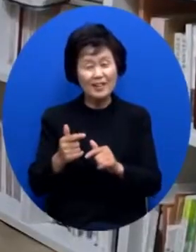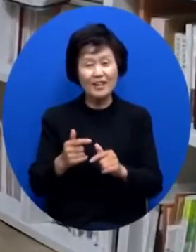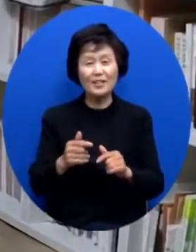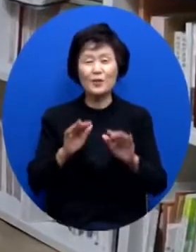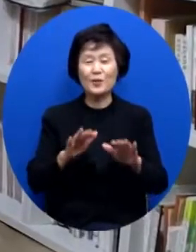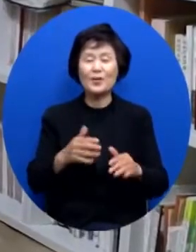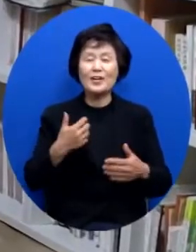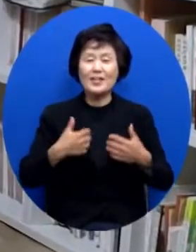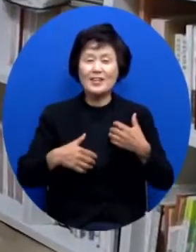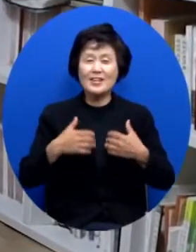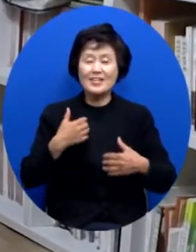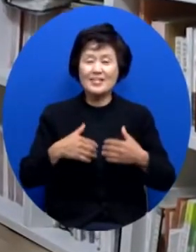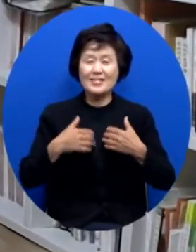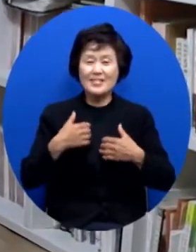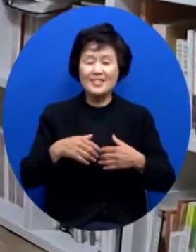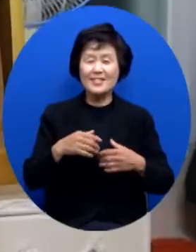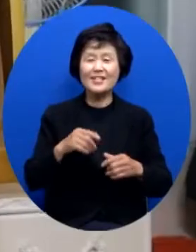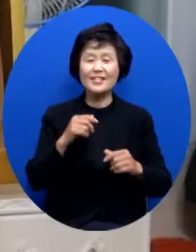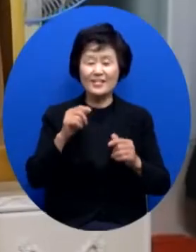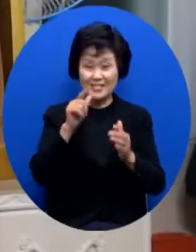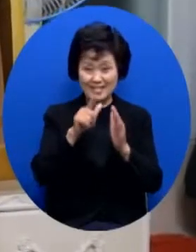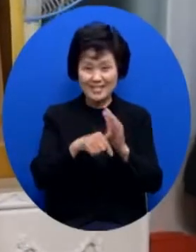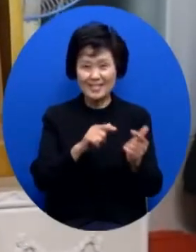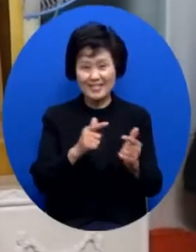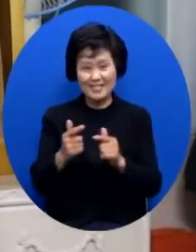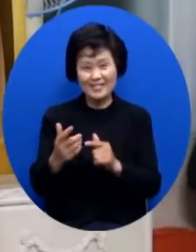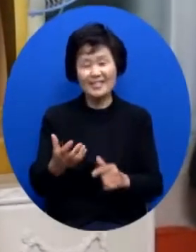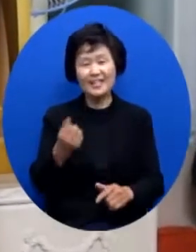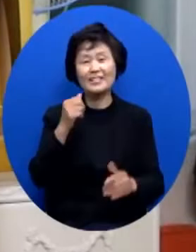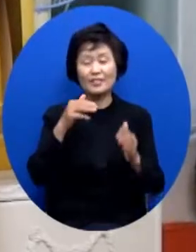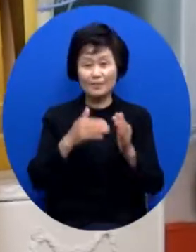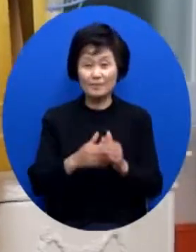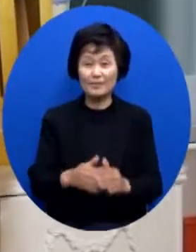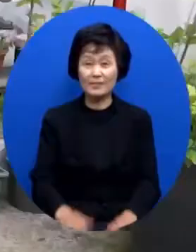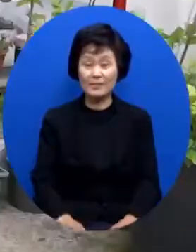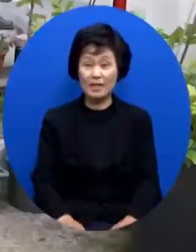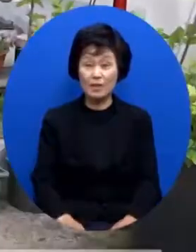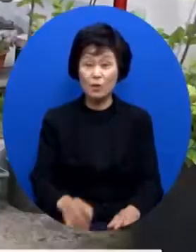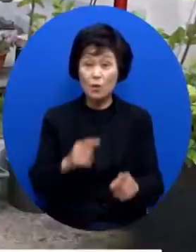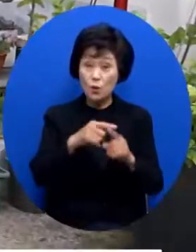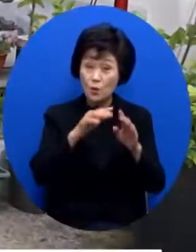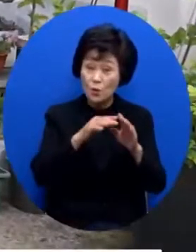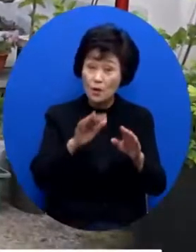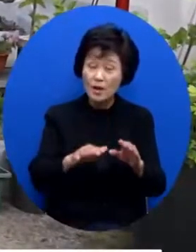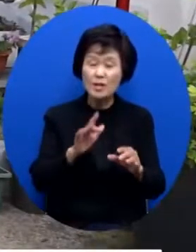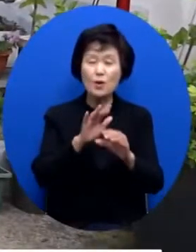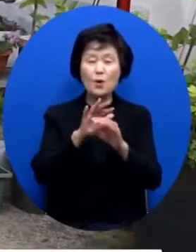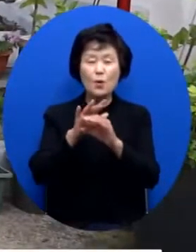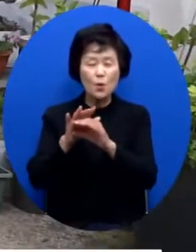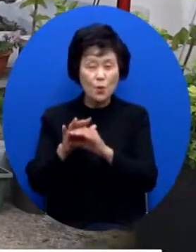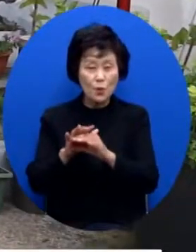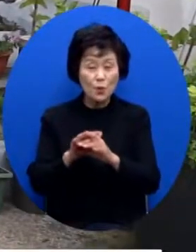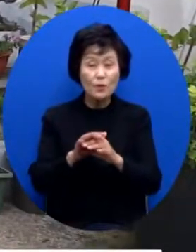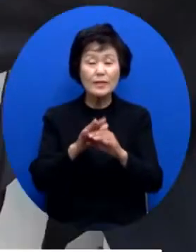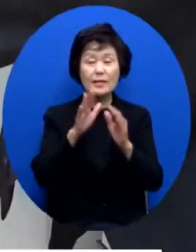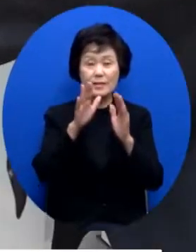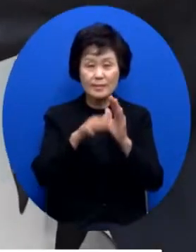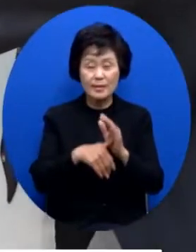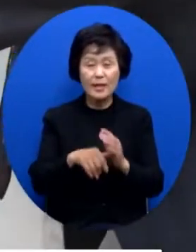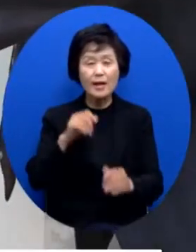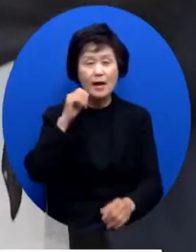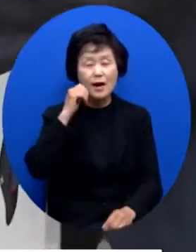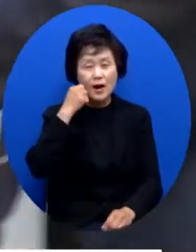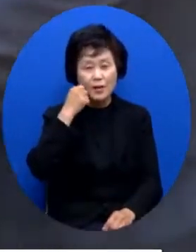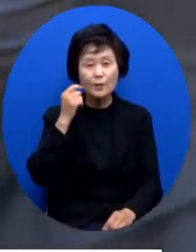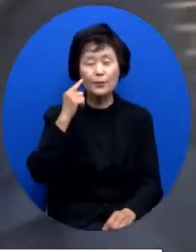보냈습니다 아울러 금당 남부 교회는 코로나 1 고로 어려운 시간을 보냈던 목회자에게 사역지